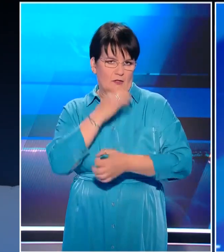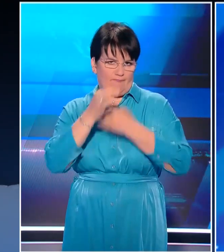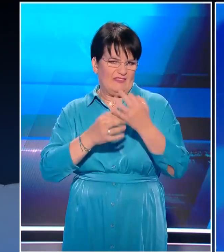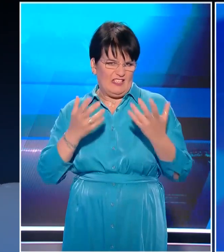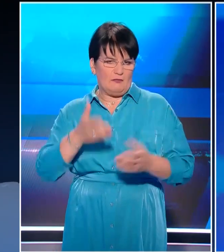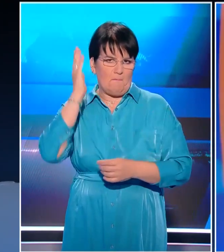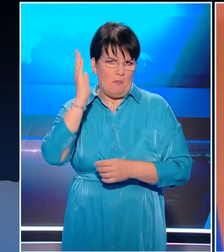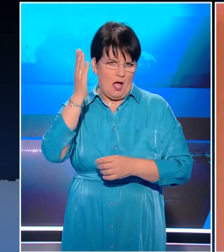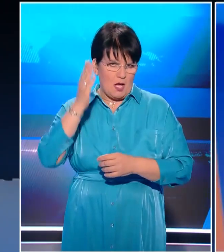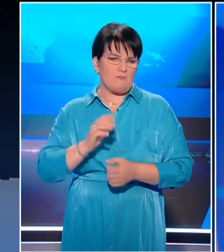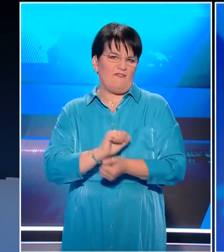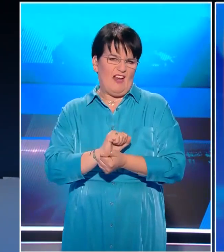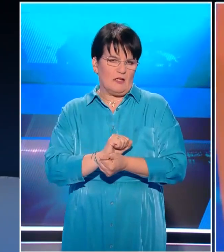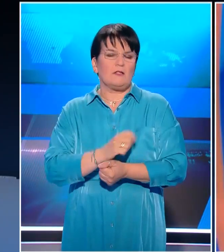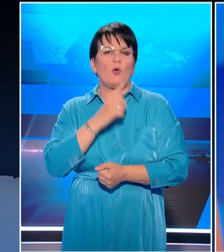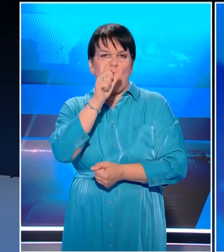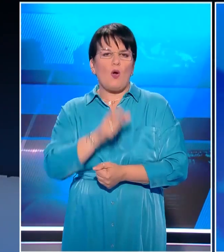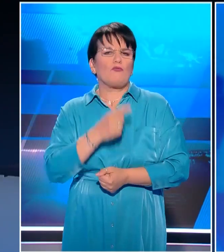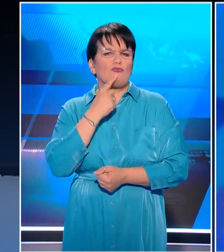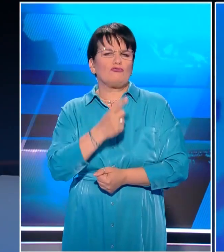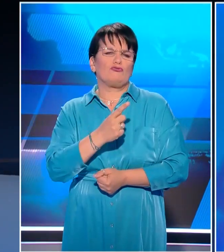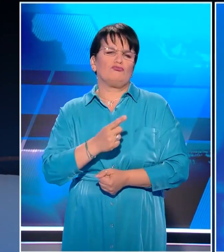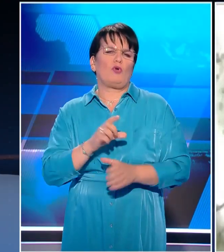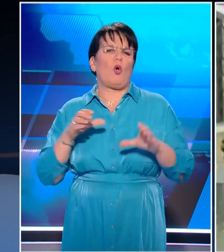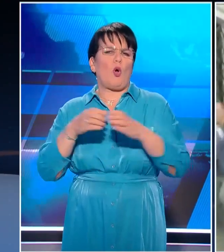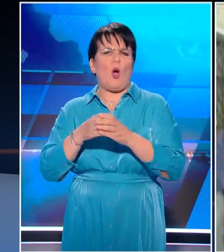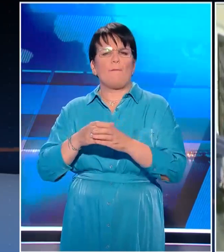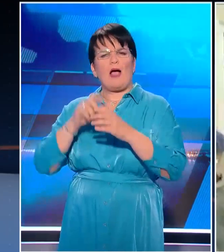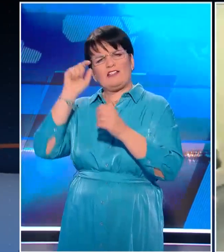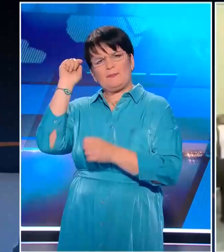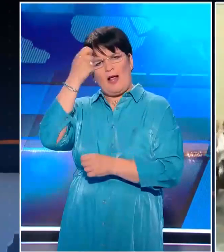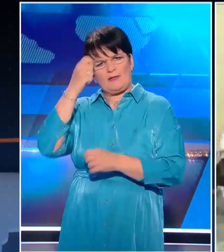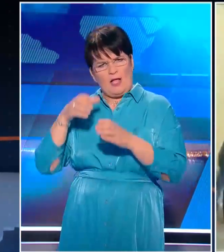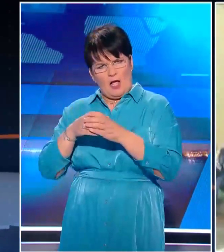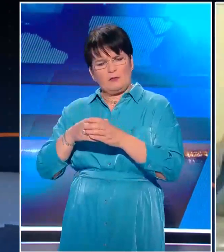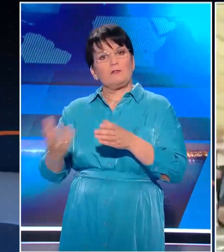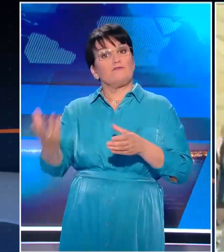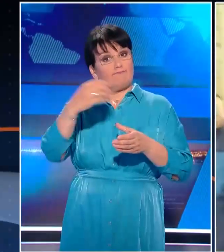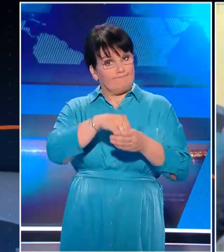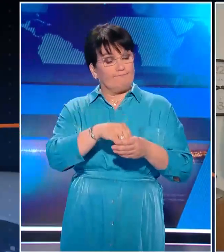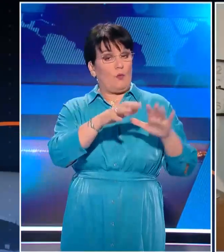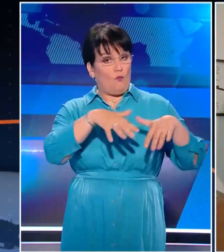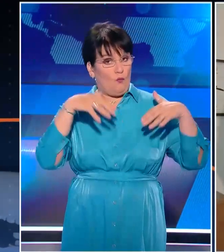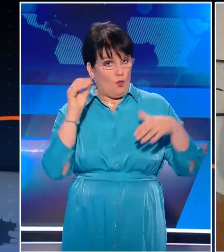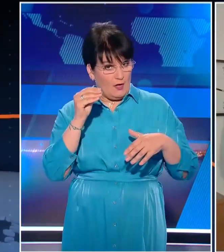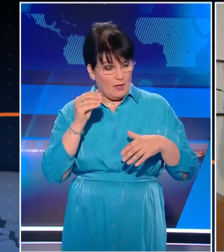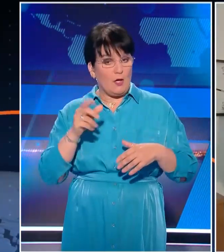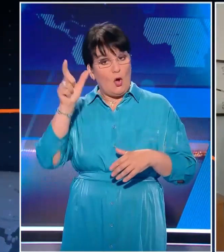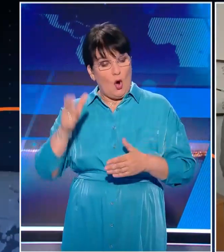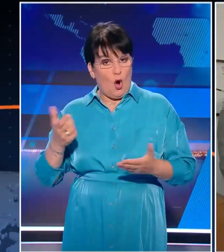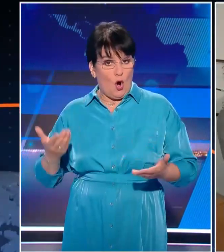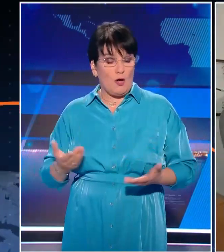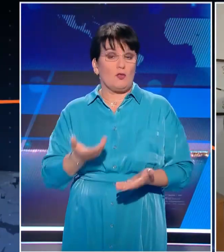πληροφορίες, ο καταδικασμένος Χρυσαυγίτης, ο οποίος στήριξε το κόμμα Σπαρτιάτες, το οποίο μπήκε τελικά στη Βουλή, θα καταθέσει